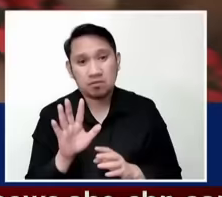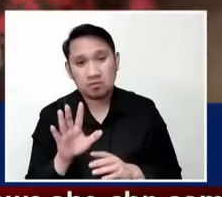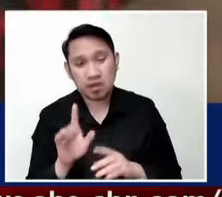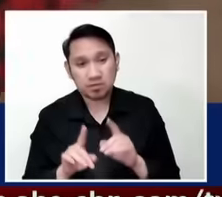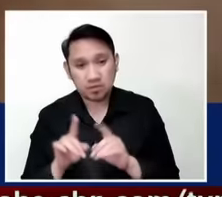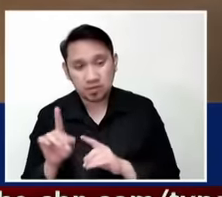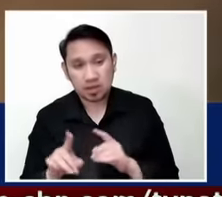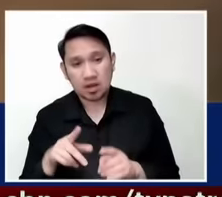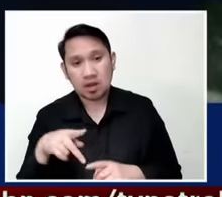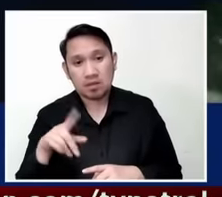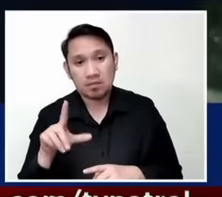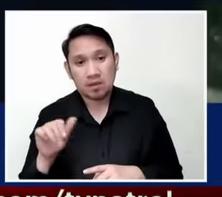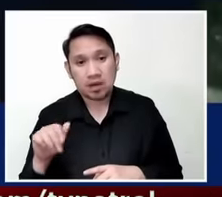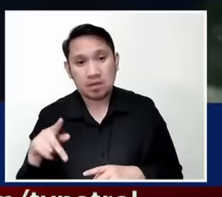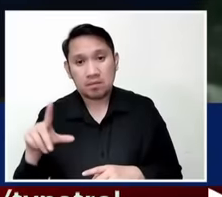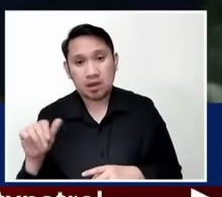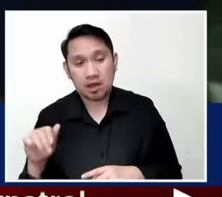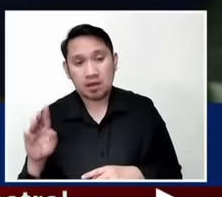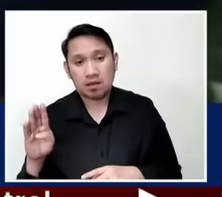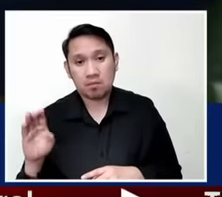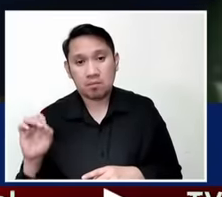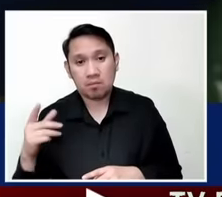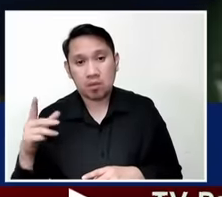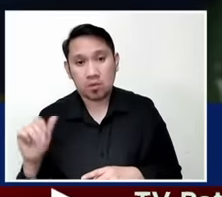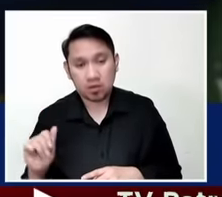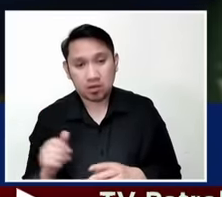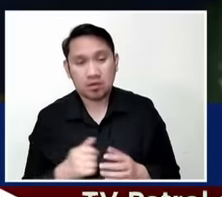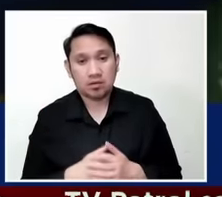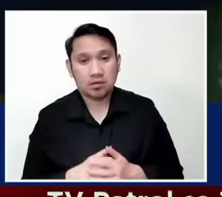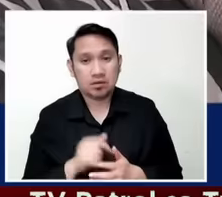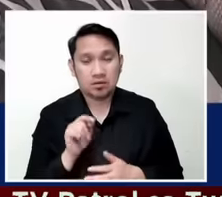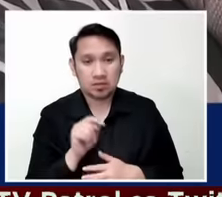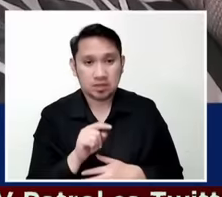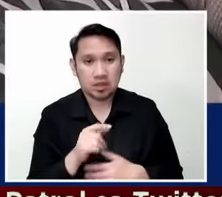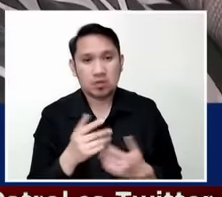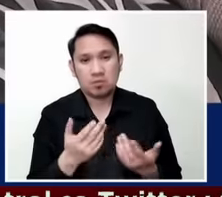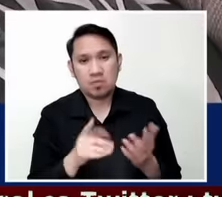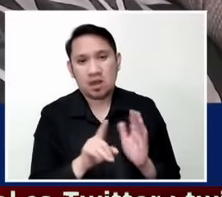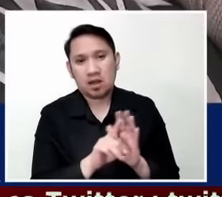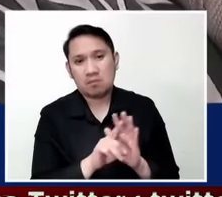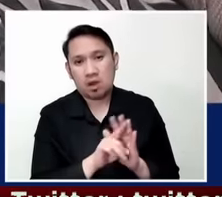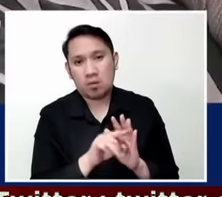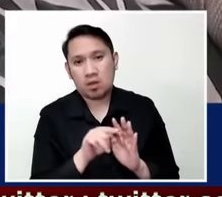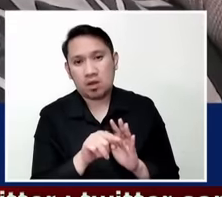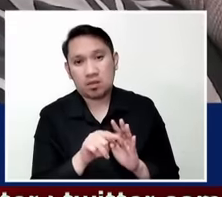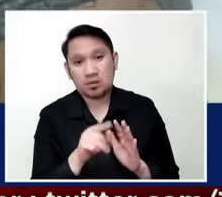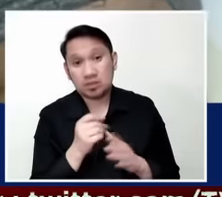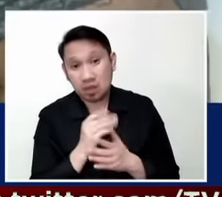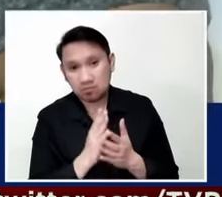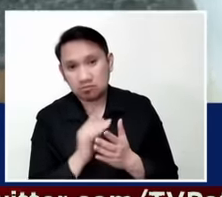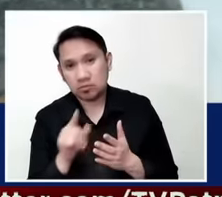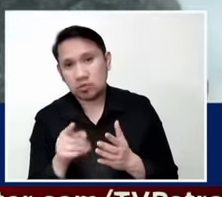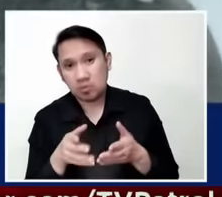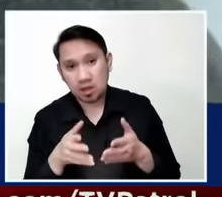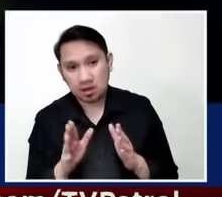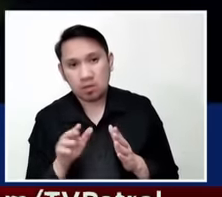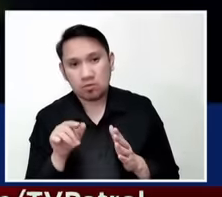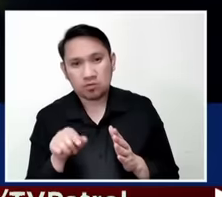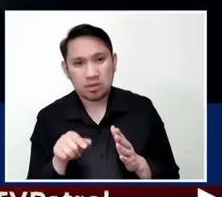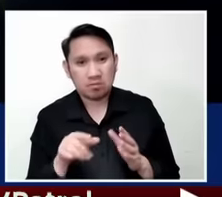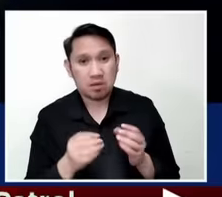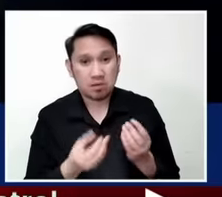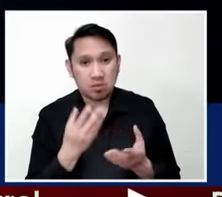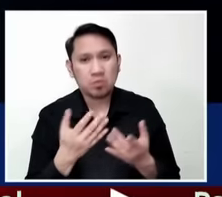Plapla at Boga. Kaya't lumalabas na mga legal na paputok pa ang nagdulot ng mas maraming injuries.